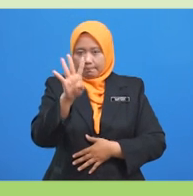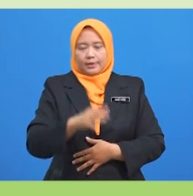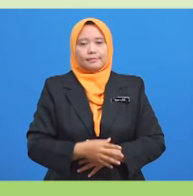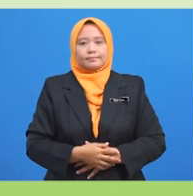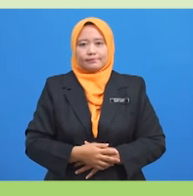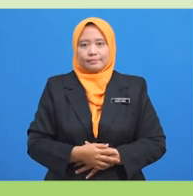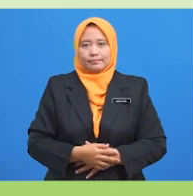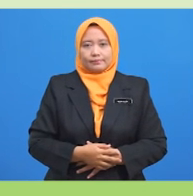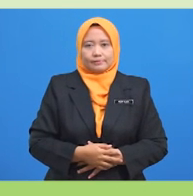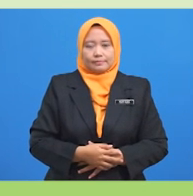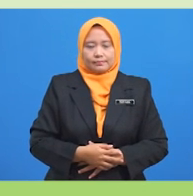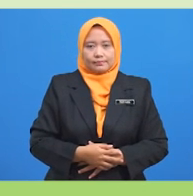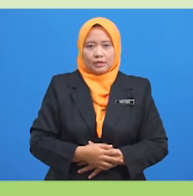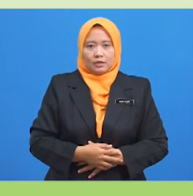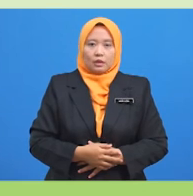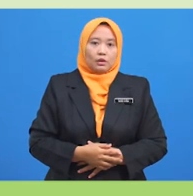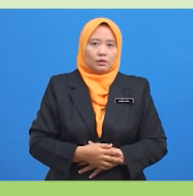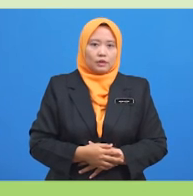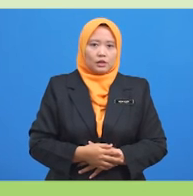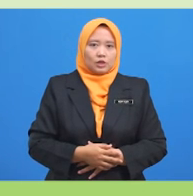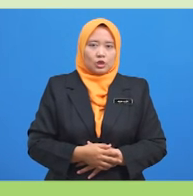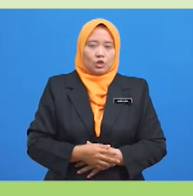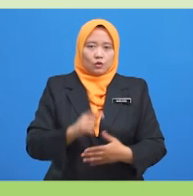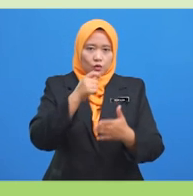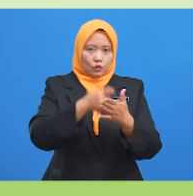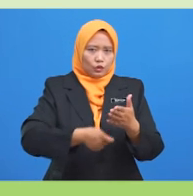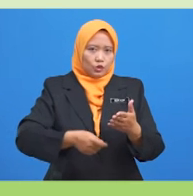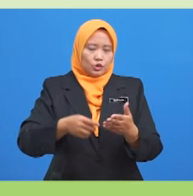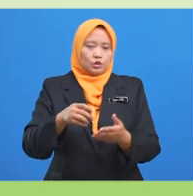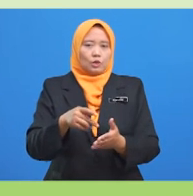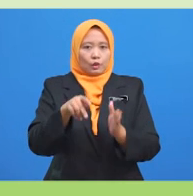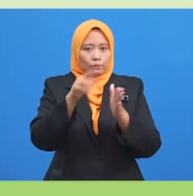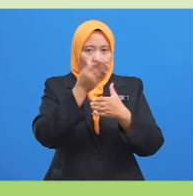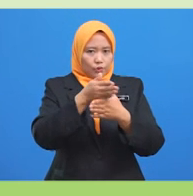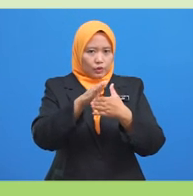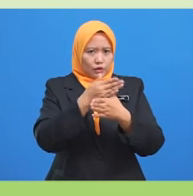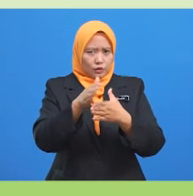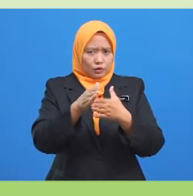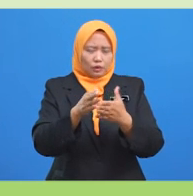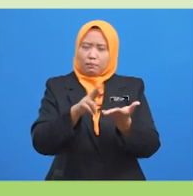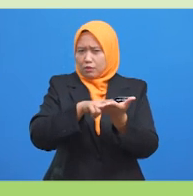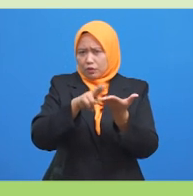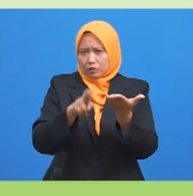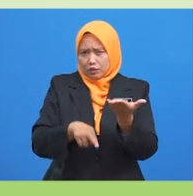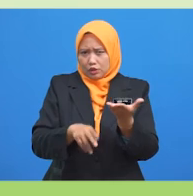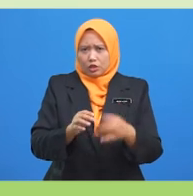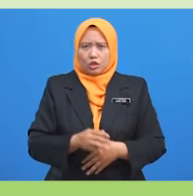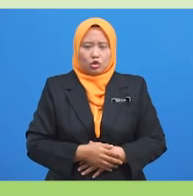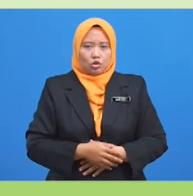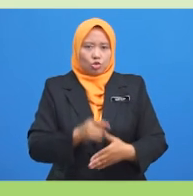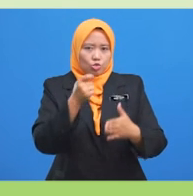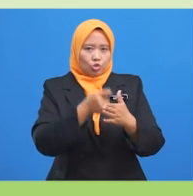Murid-murid, anda boleh perhatikan bahawa kos purata semakin menurun. Kos marginal adalah lebih